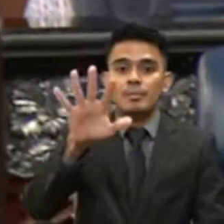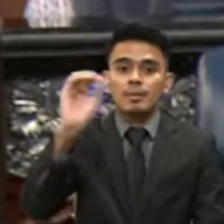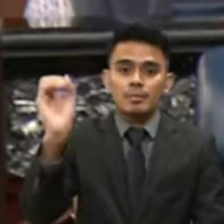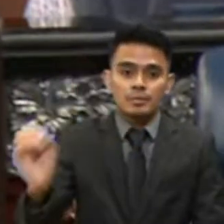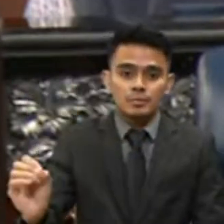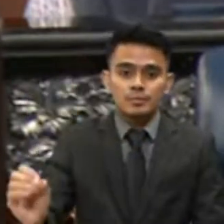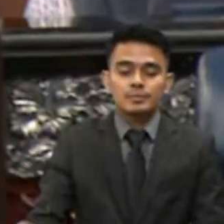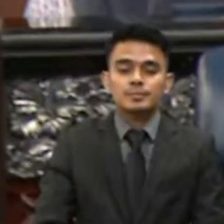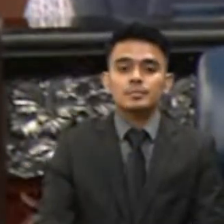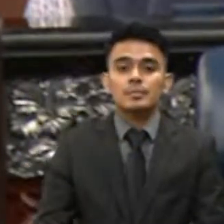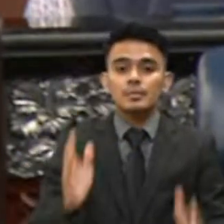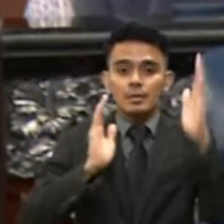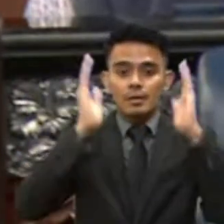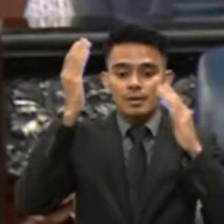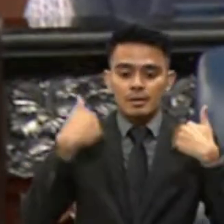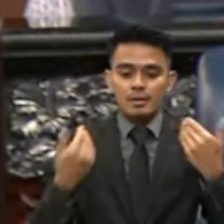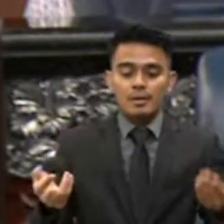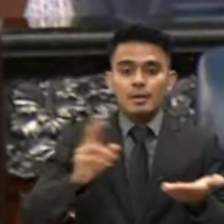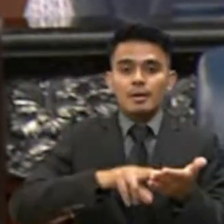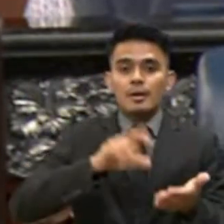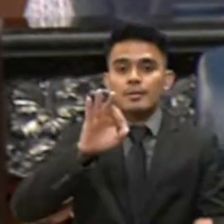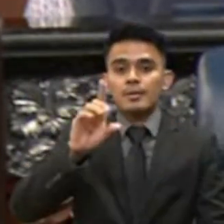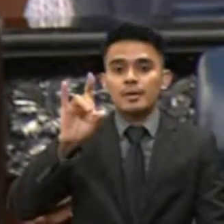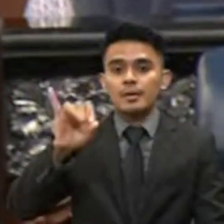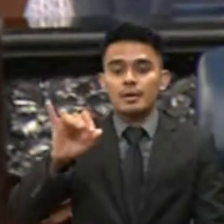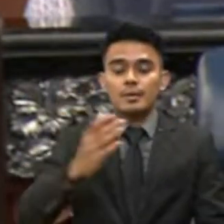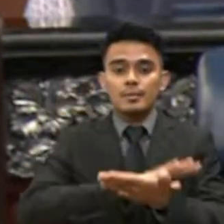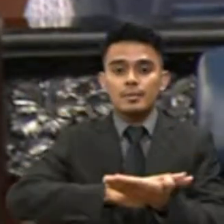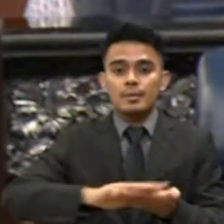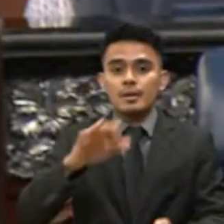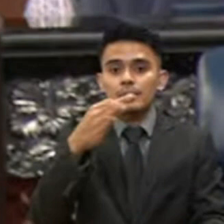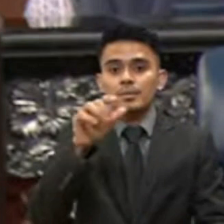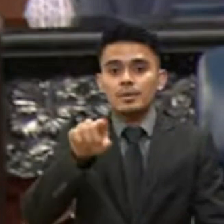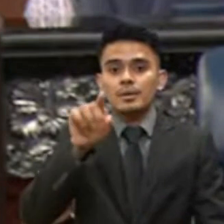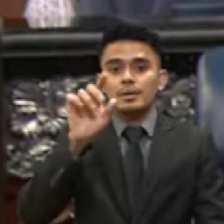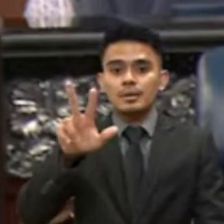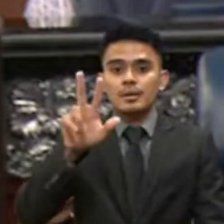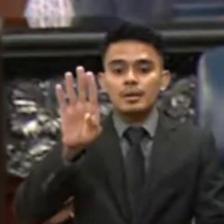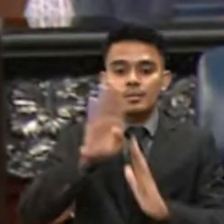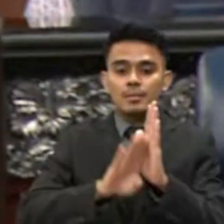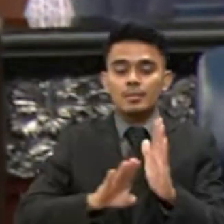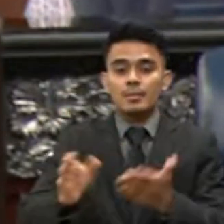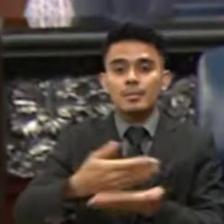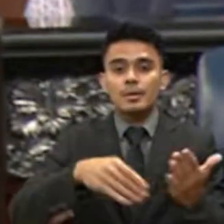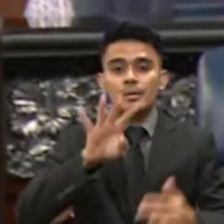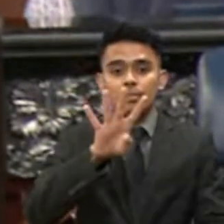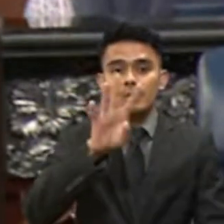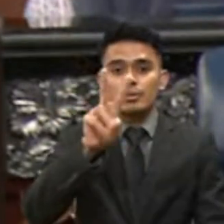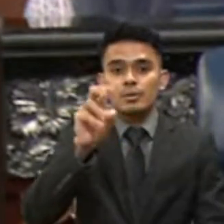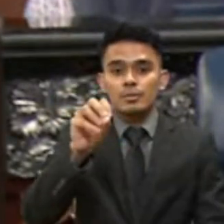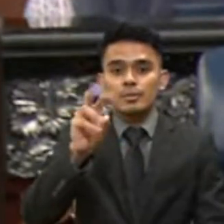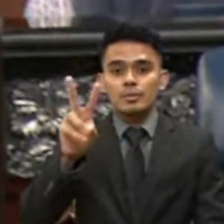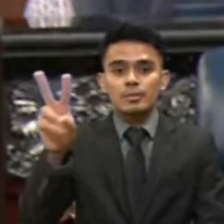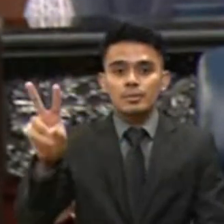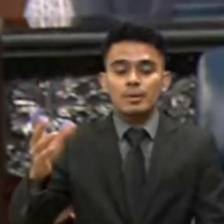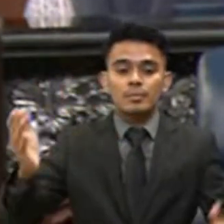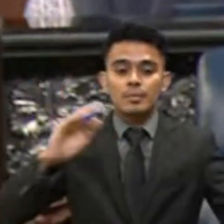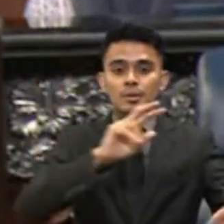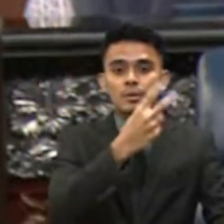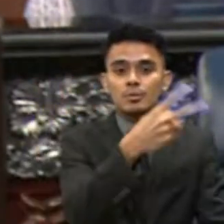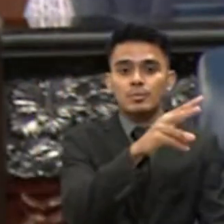500 Malaysia sebanyak 1993 bidan Ringgit pada suku ke-4 berbanding